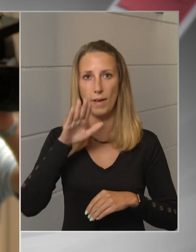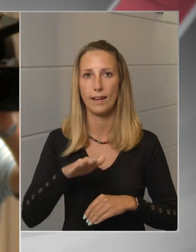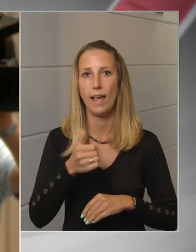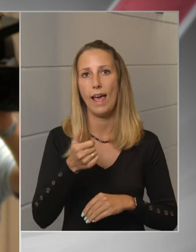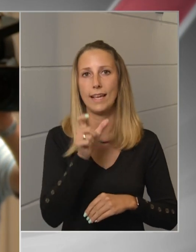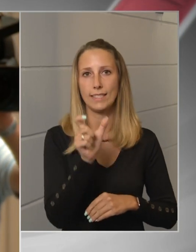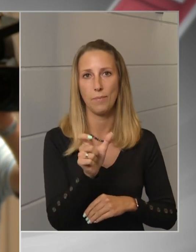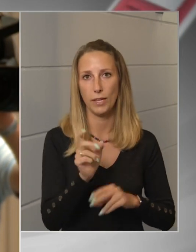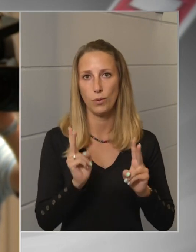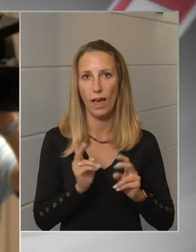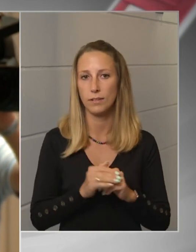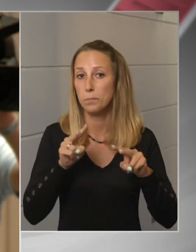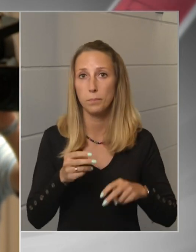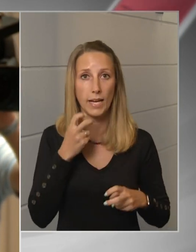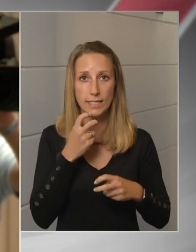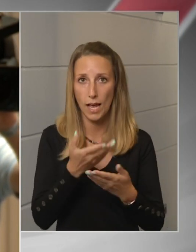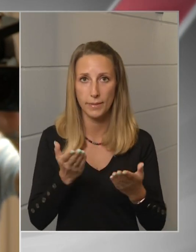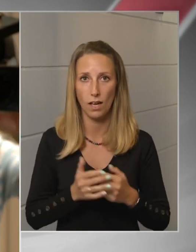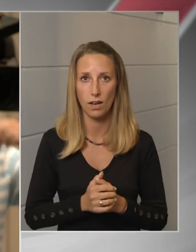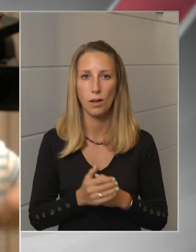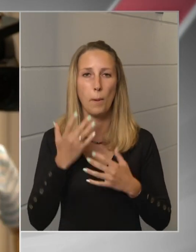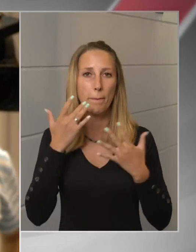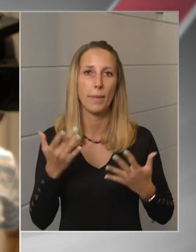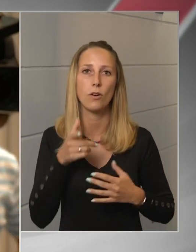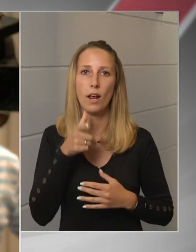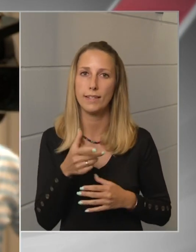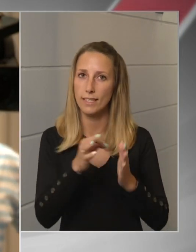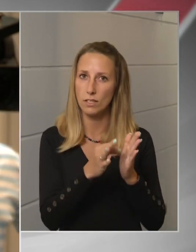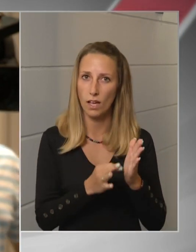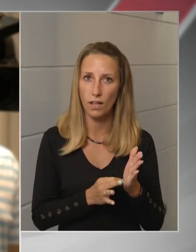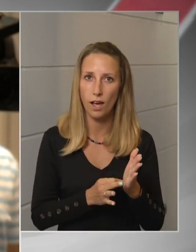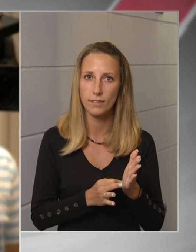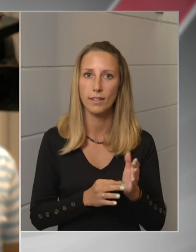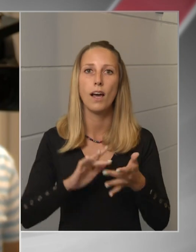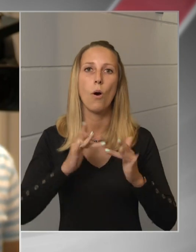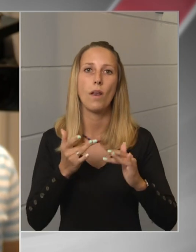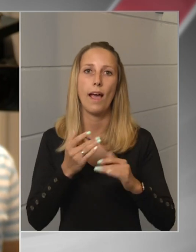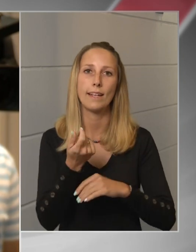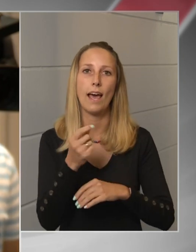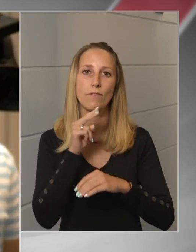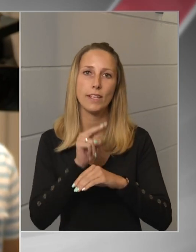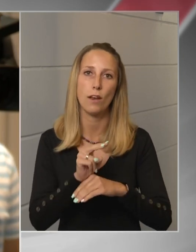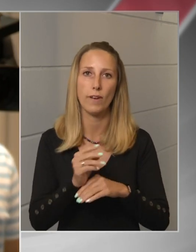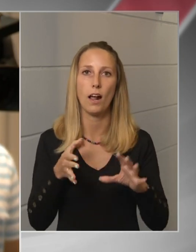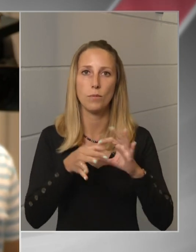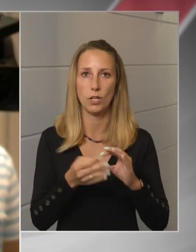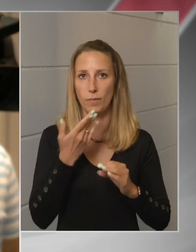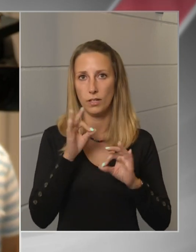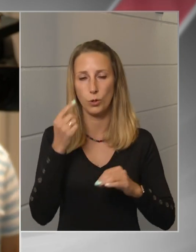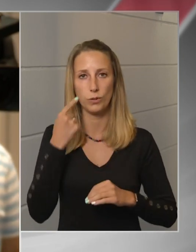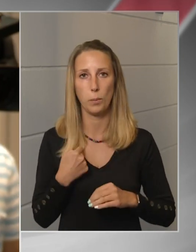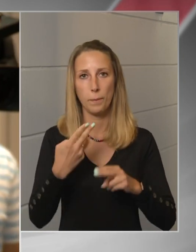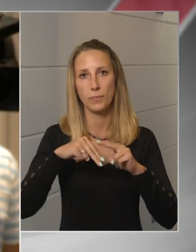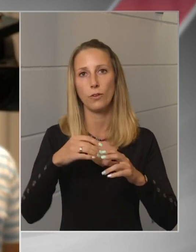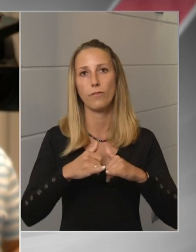számjegyű lehet. Mire számítanak? Mekkora lesz ez az adat? És az online árfigyelővel kapcsolatban is, ha jól tudom, akkor